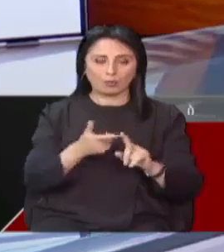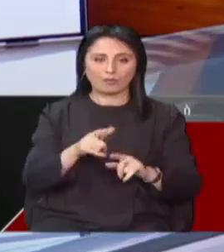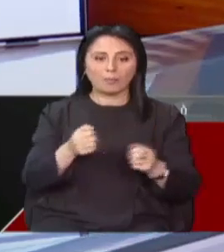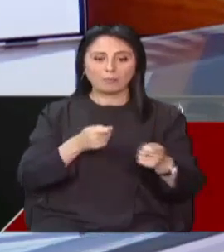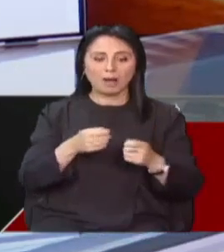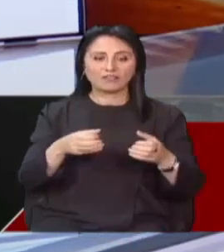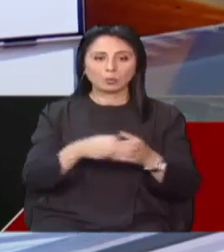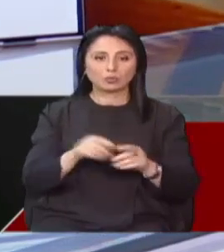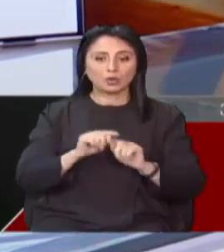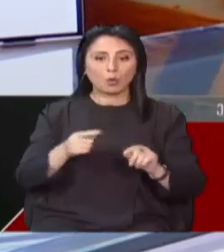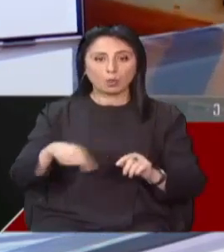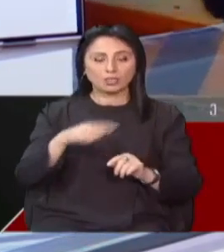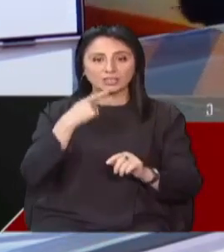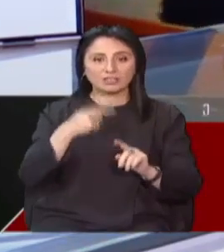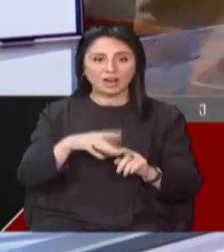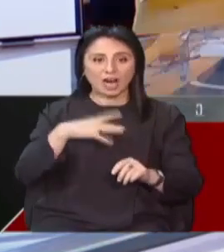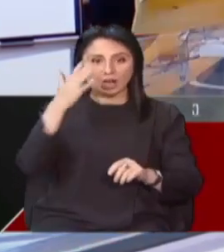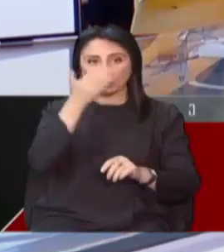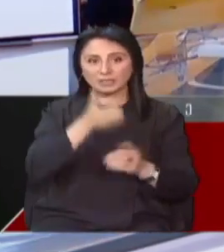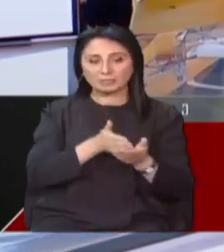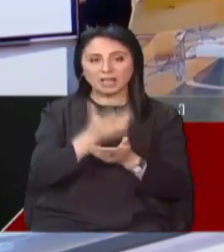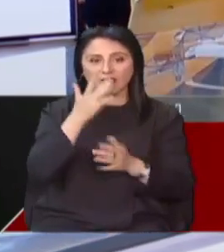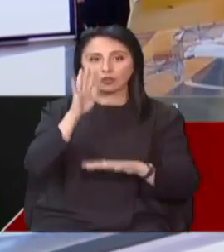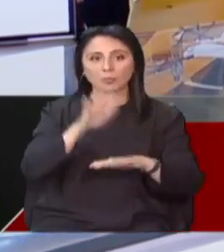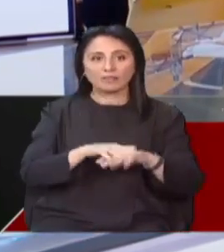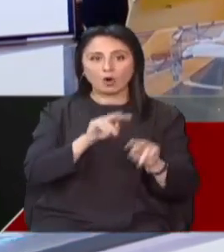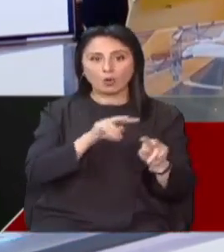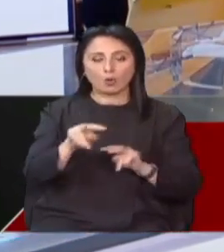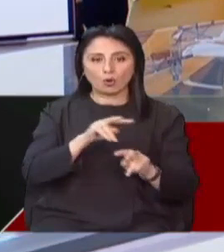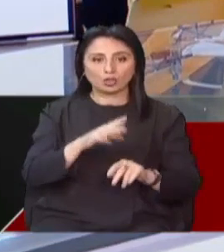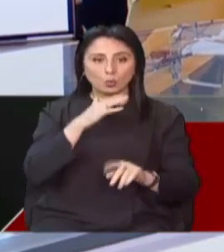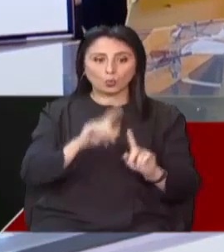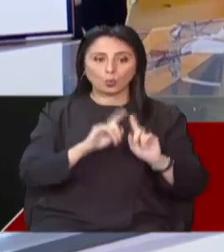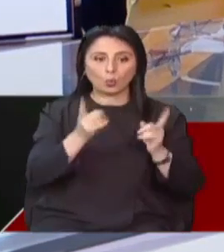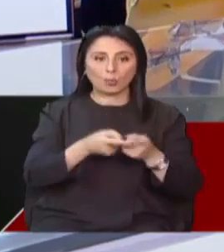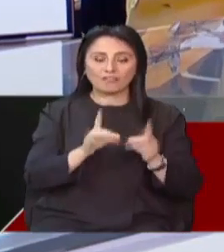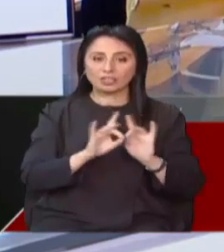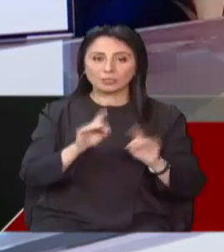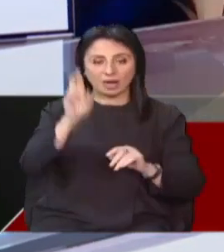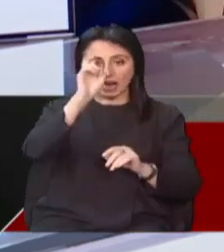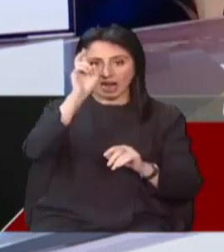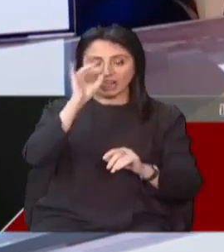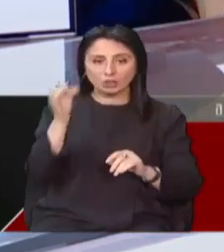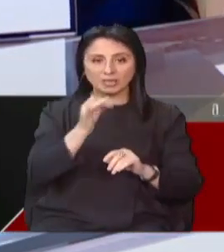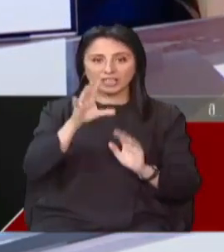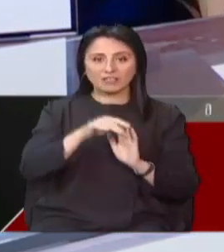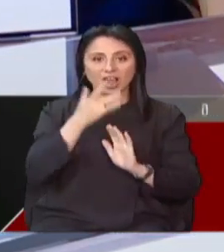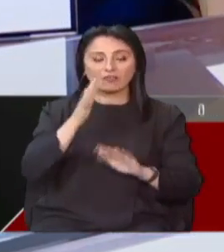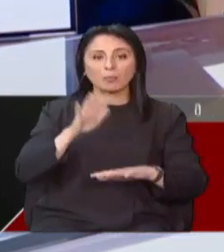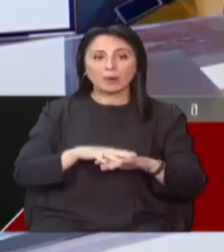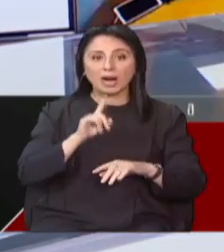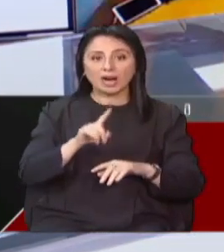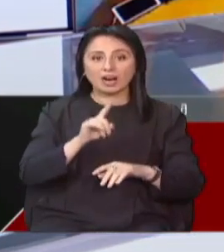Martule gundis oponente bia amboben rom kartulets nobis mizania eronuli bankis kontroli umralesoba ki ganmartavs rom khelisuflebis interes she eronuna